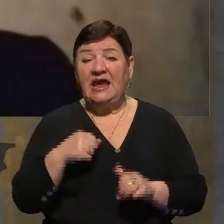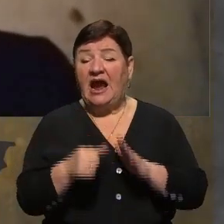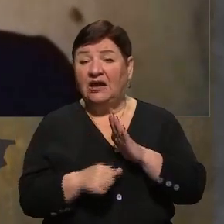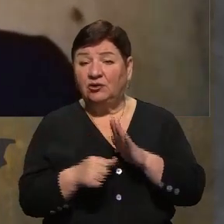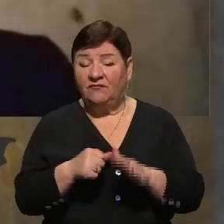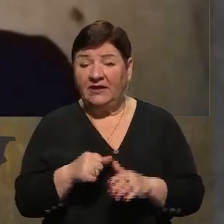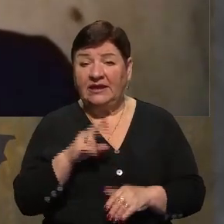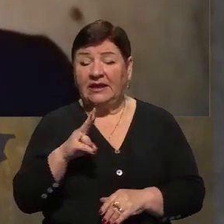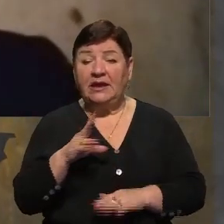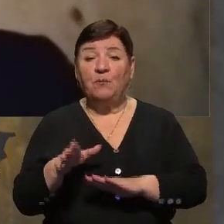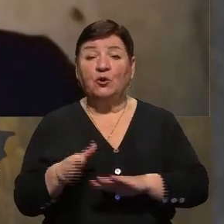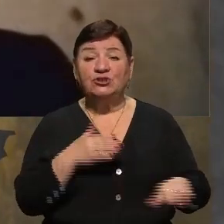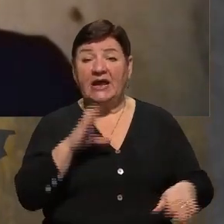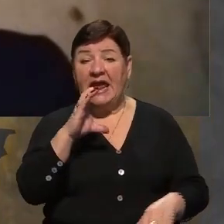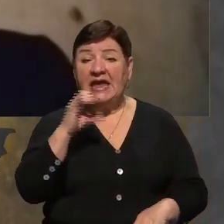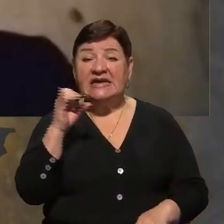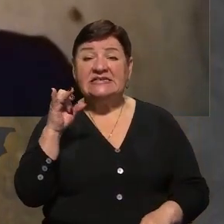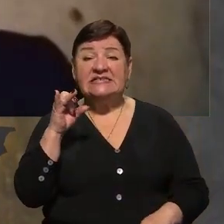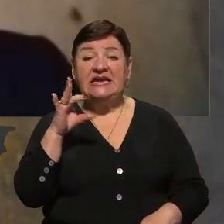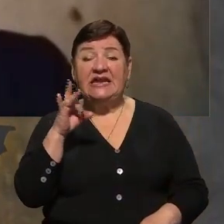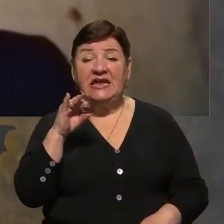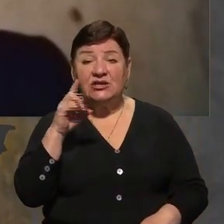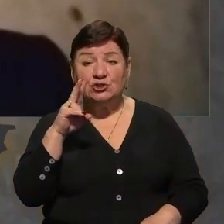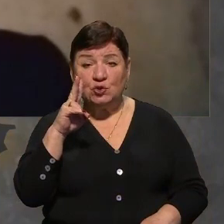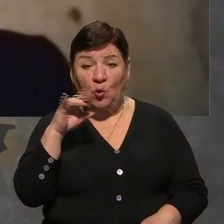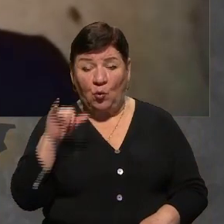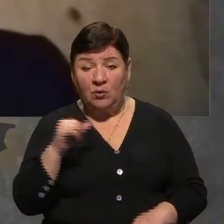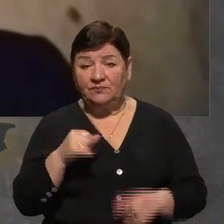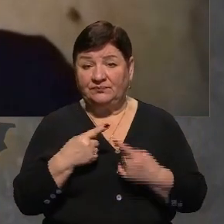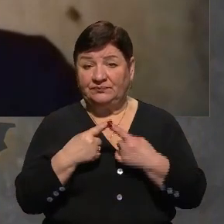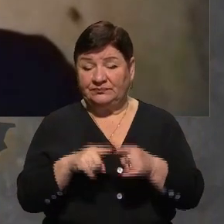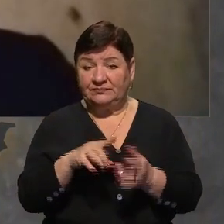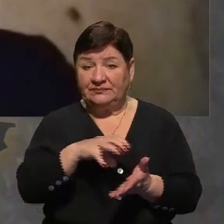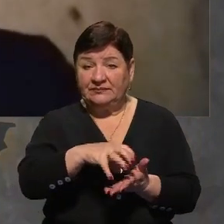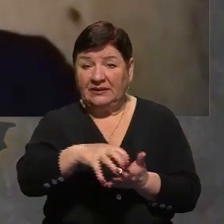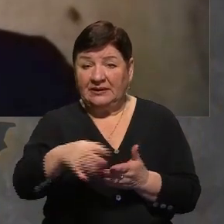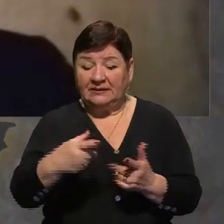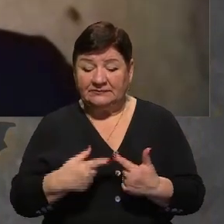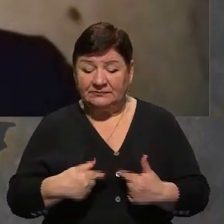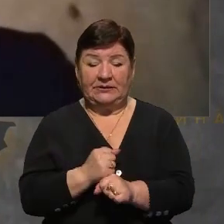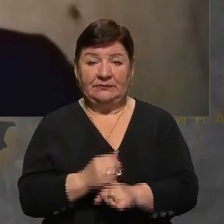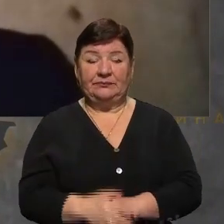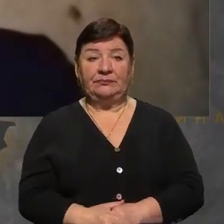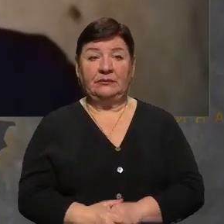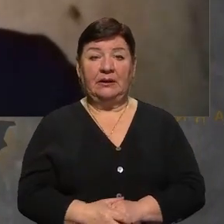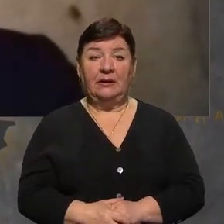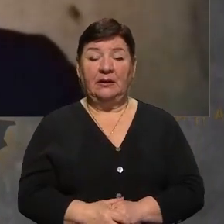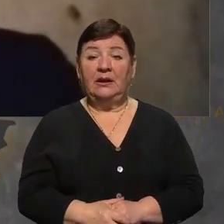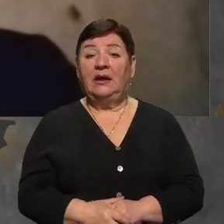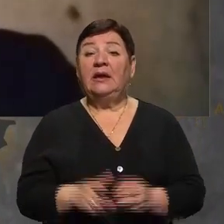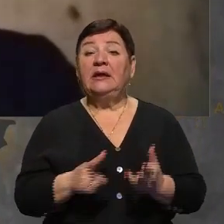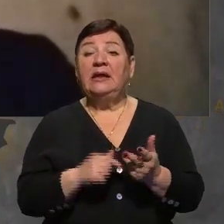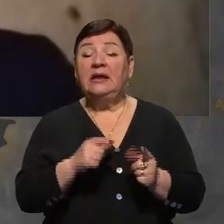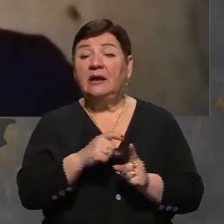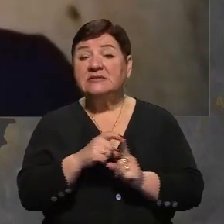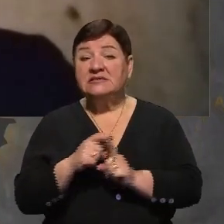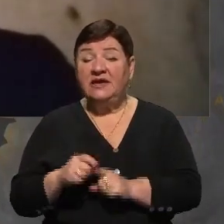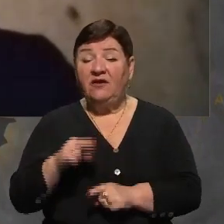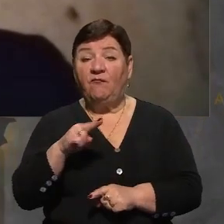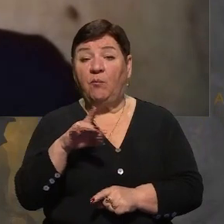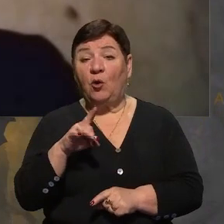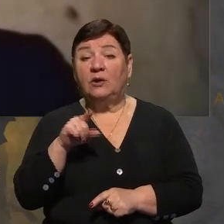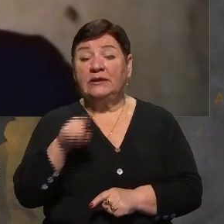сирійську кампанію. Я маю на увазі офіцери по напрямку інженерно-саперної фортифікаційної роботи. Пане Костянтине, кілька слів про те,